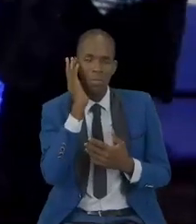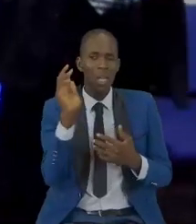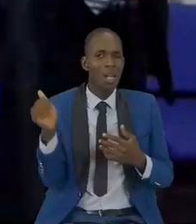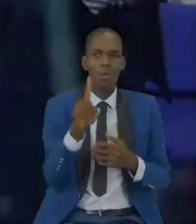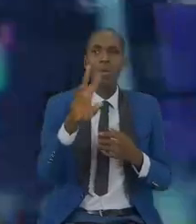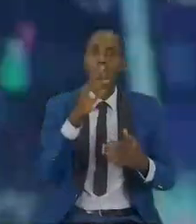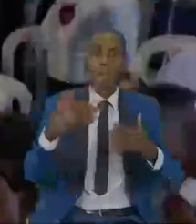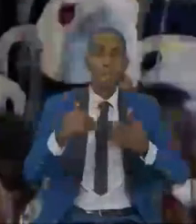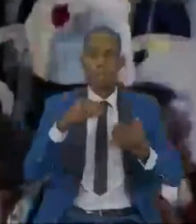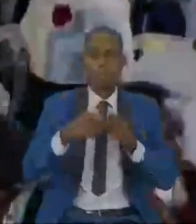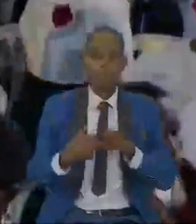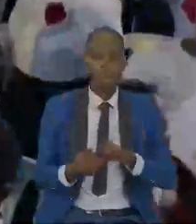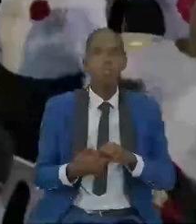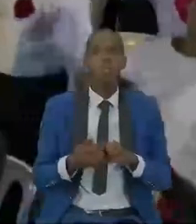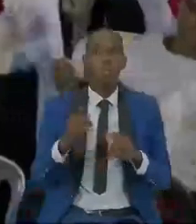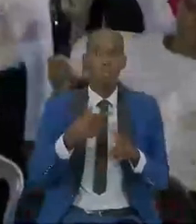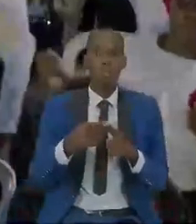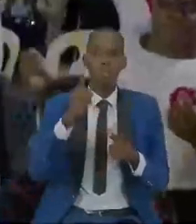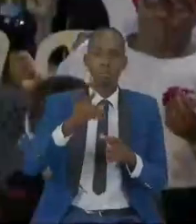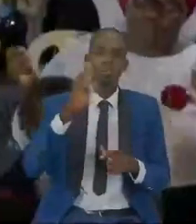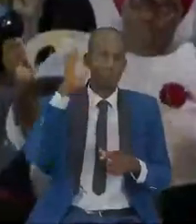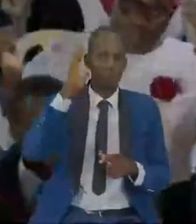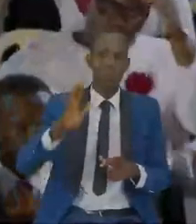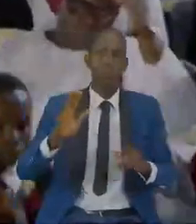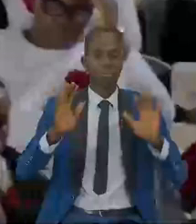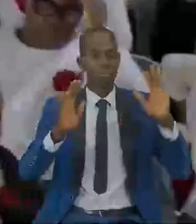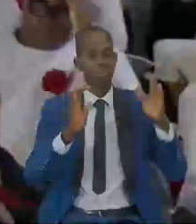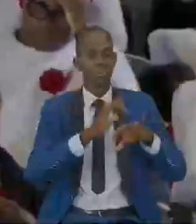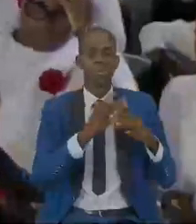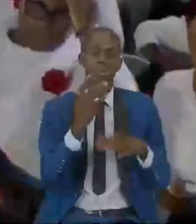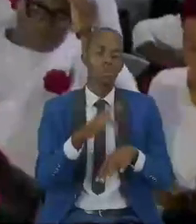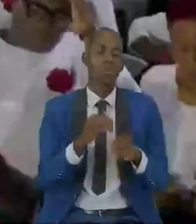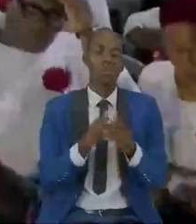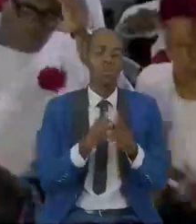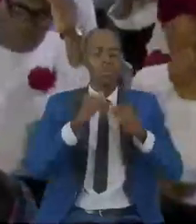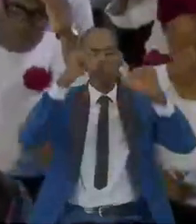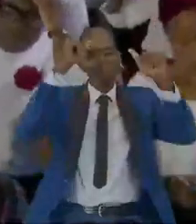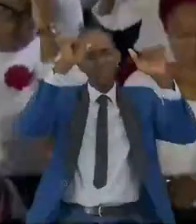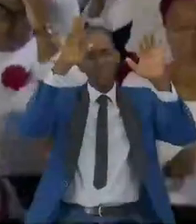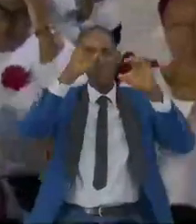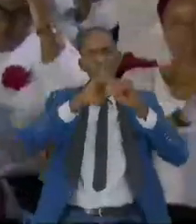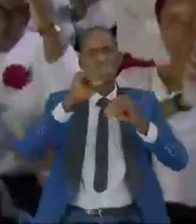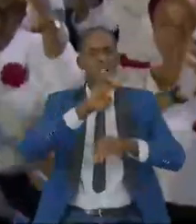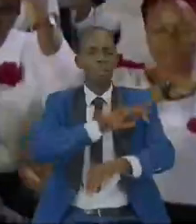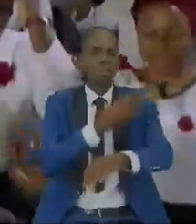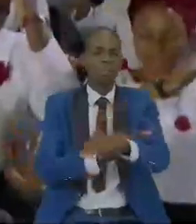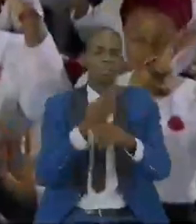lorsque nous aurons mentionné le nom de Jésus, un miracle, le miracle va vous arriver.